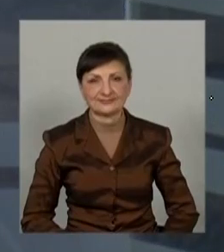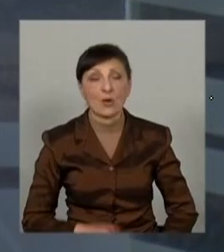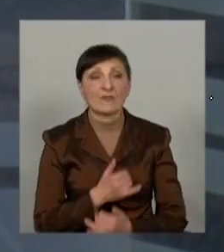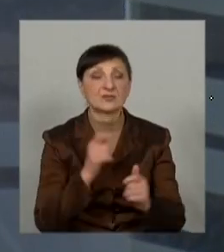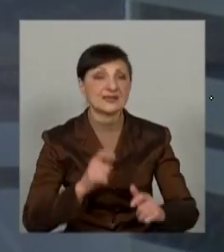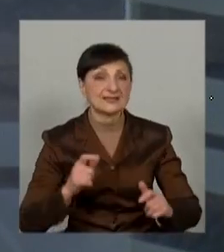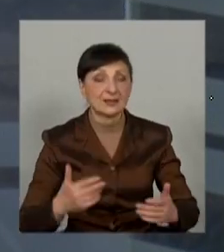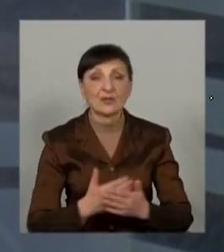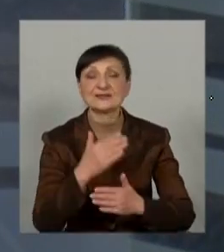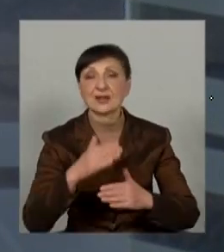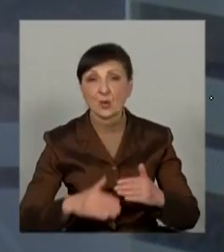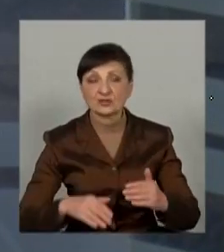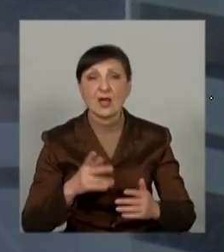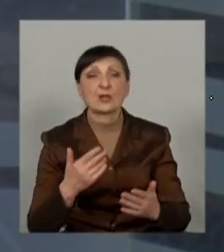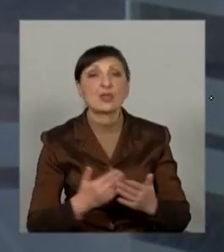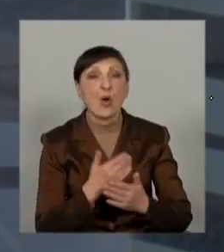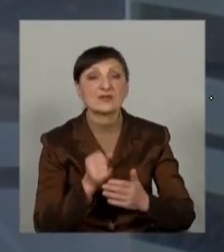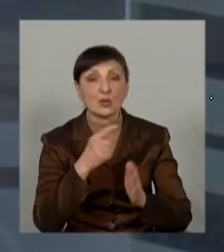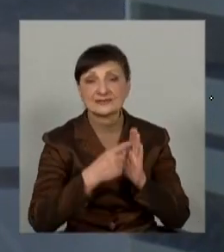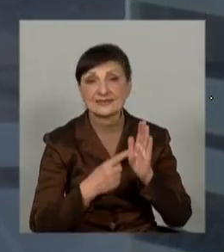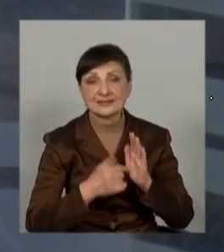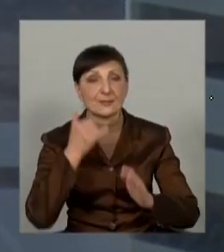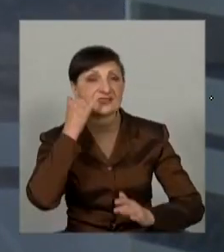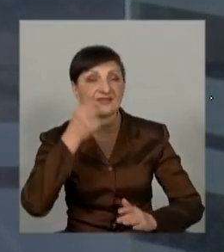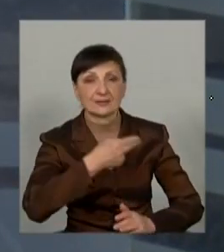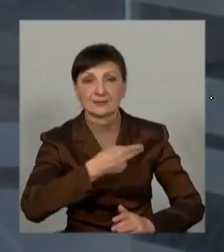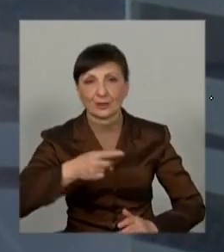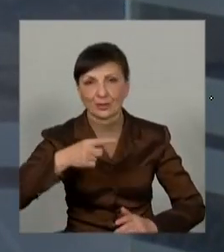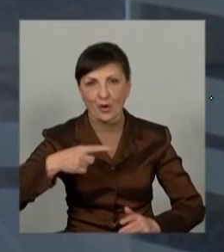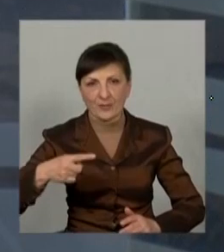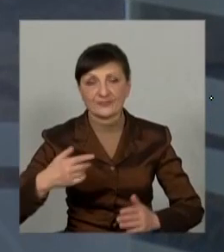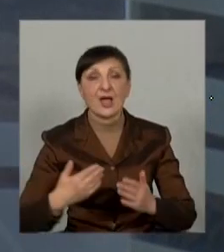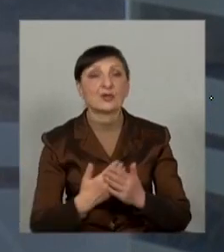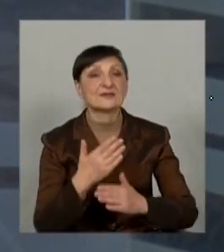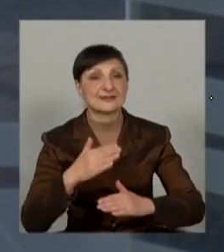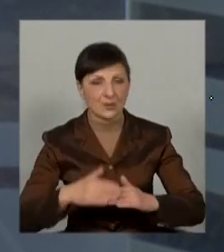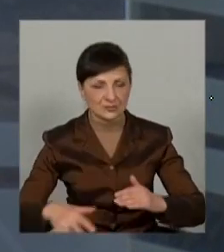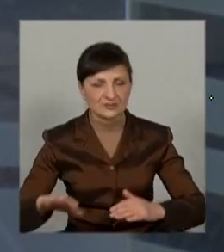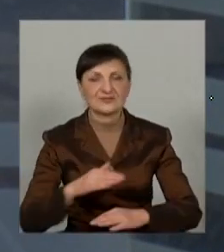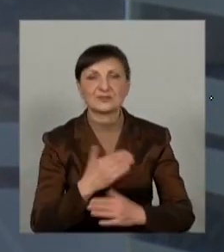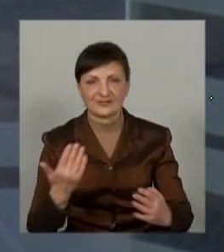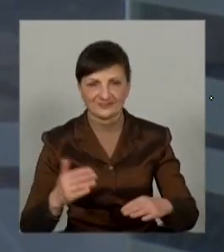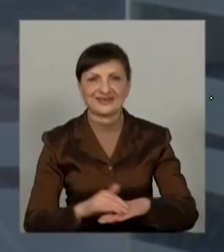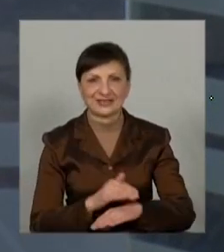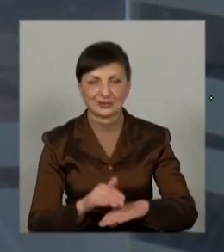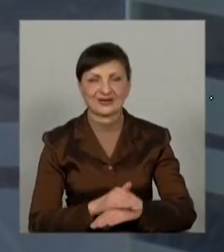Уважаемые телезрители, на этом наш выпуск завершен. Спасибо, что были с нами. Делиться интересными новостями вы можете по номерам,